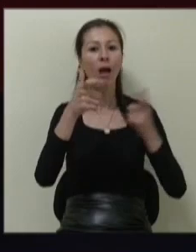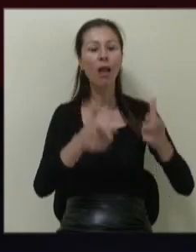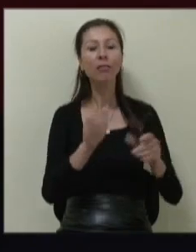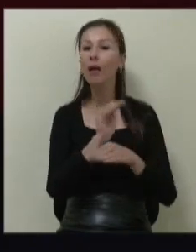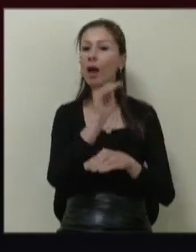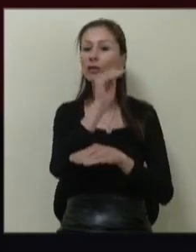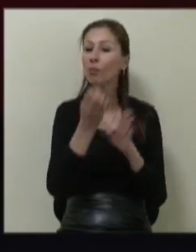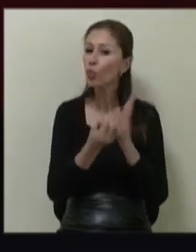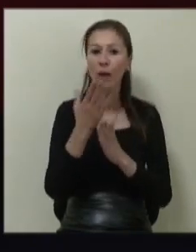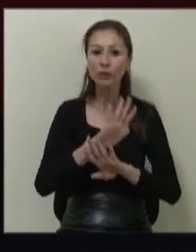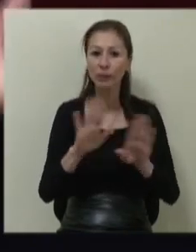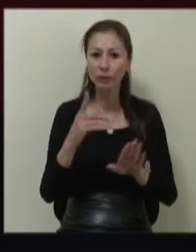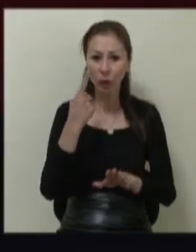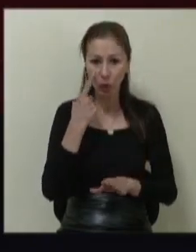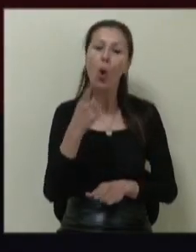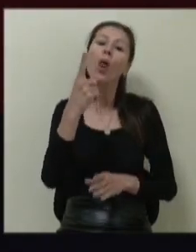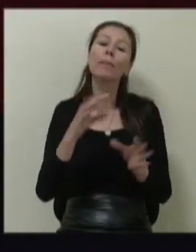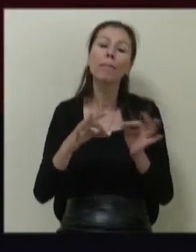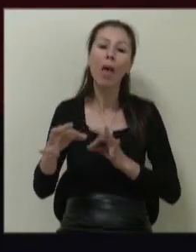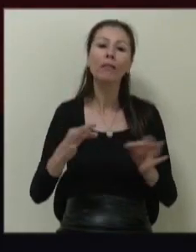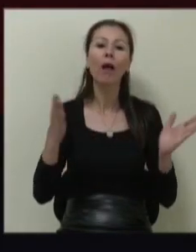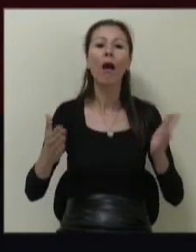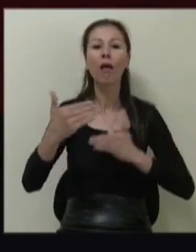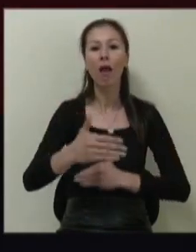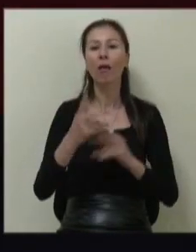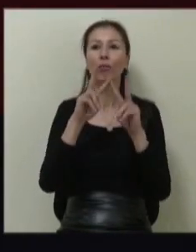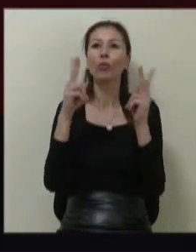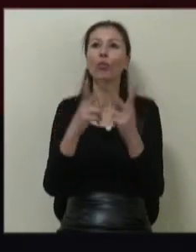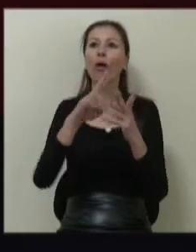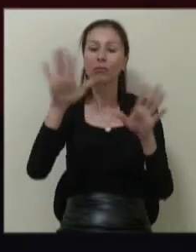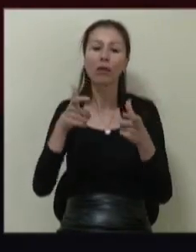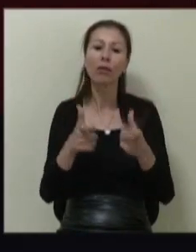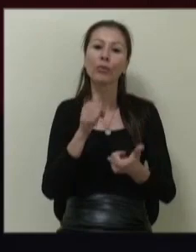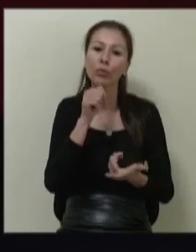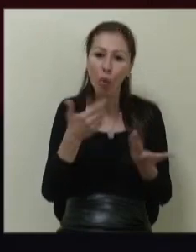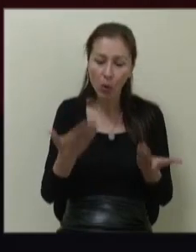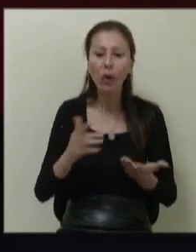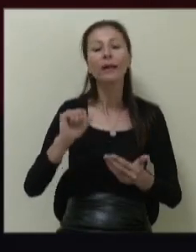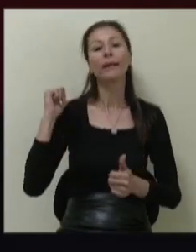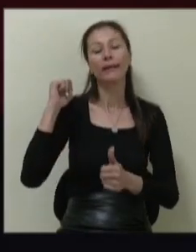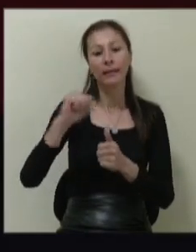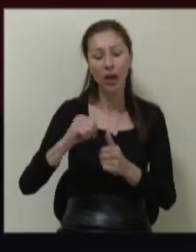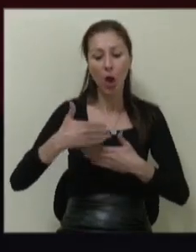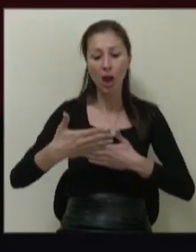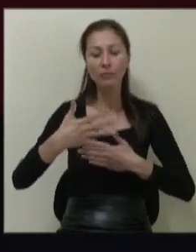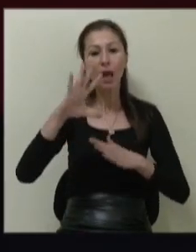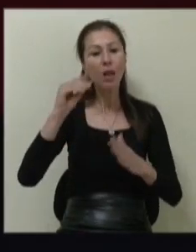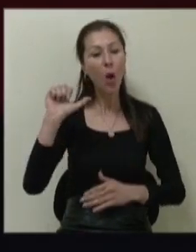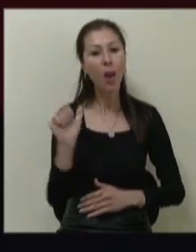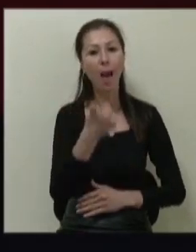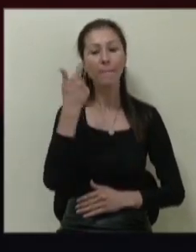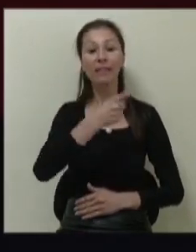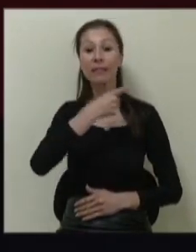yaşam kuramayacağımıza göre, çünkü öyle bir metrekare yok, dünyanın öyle bir yüz ölçümü yok, yine önümüzdeki en önemli, en tarihi